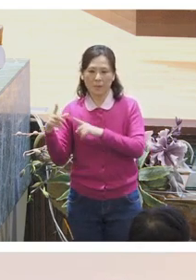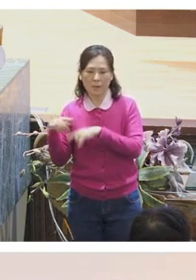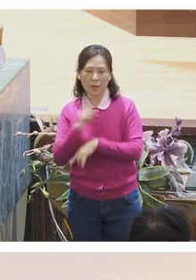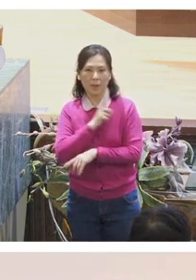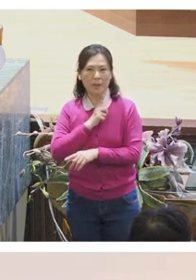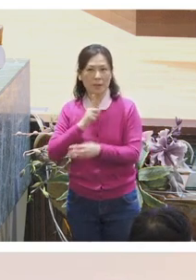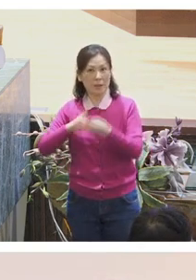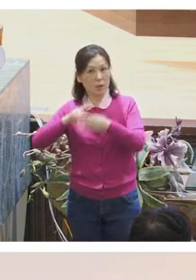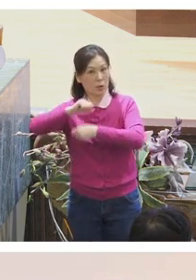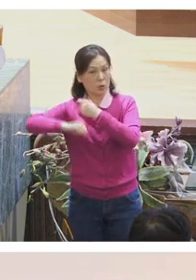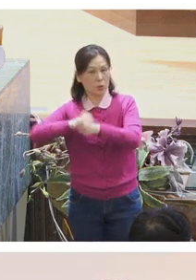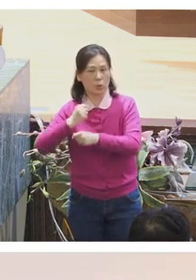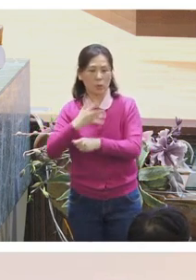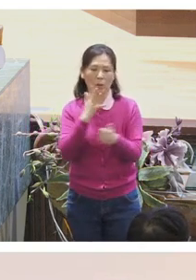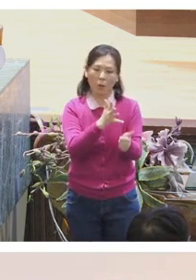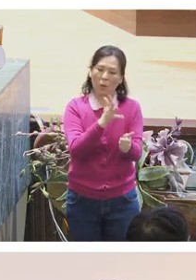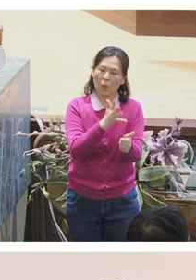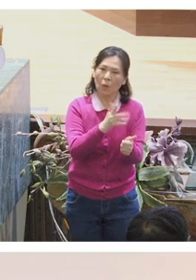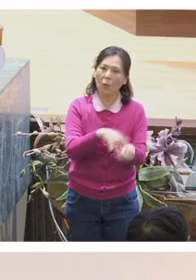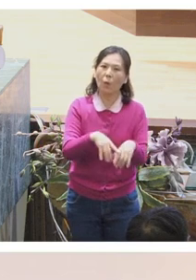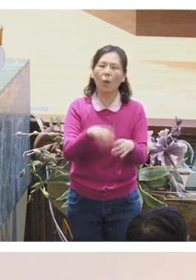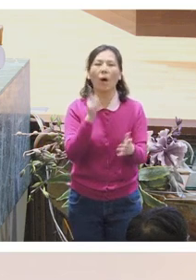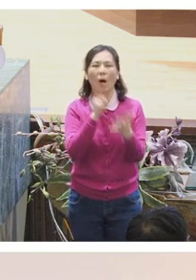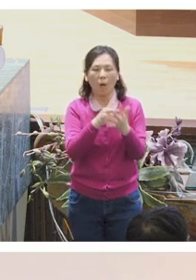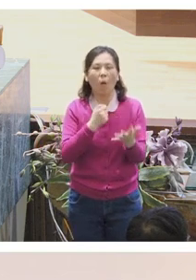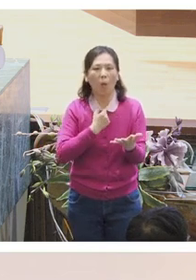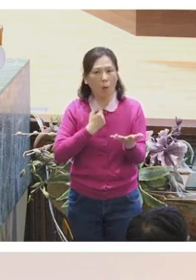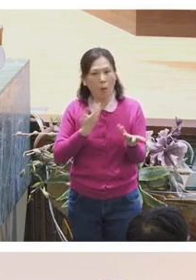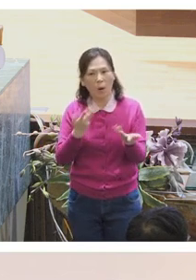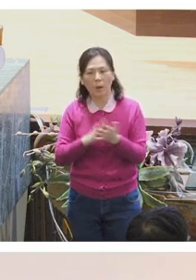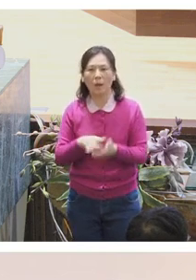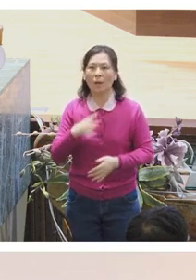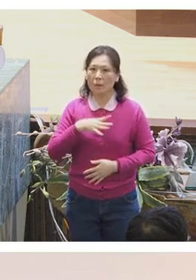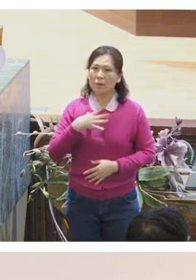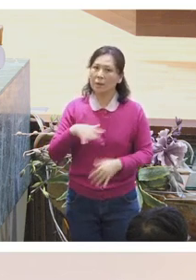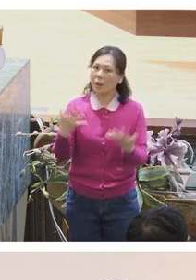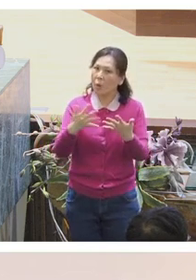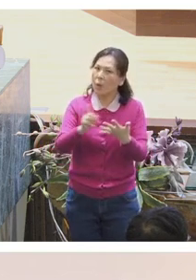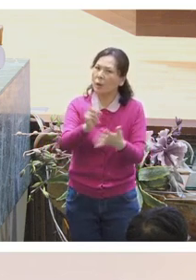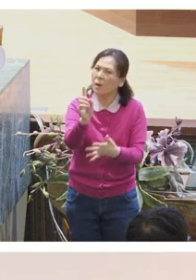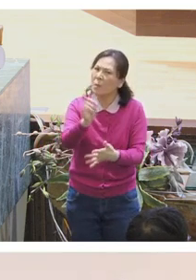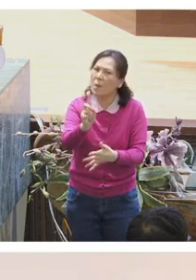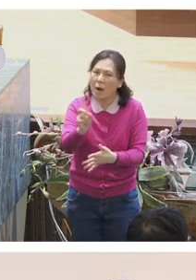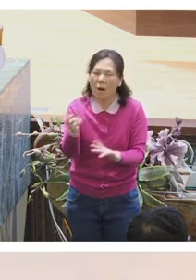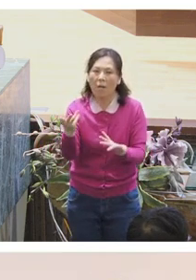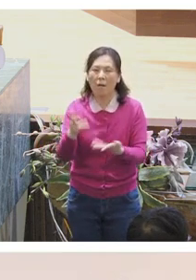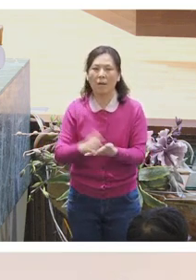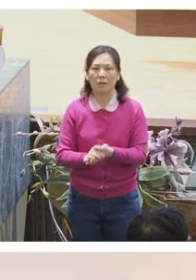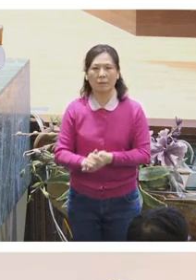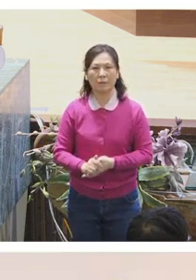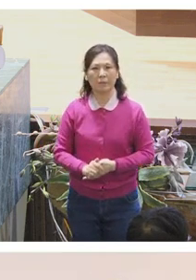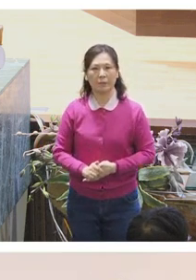engage 民间，然后去了解问题的设计。好，那